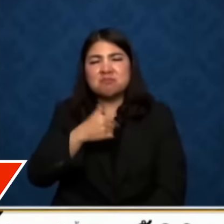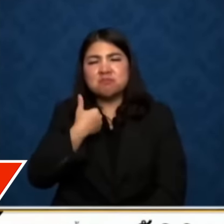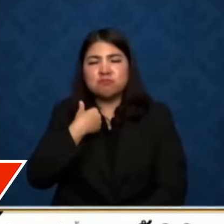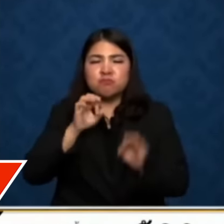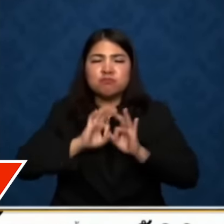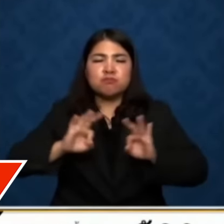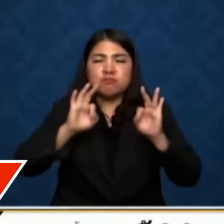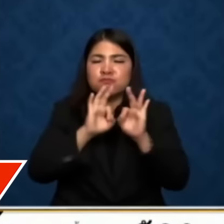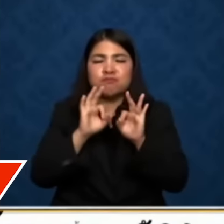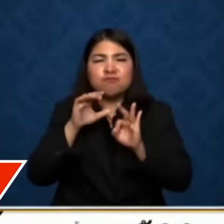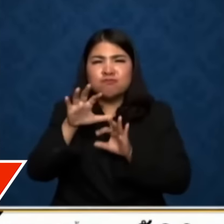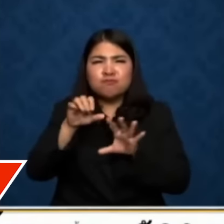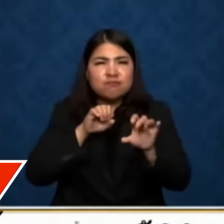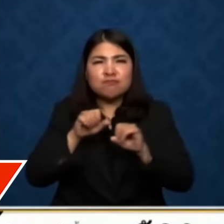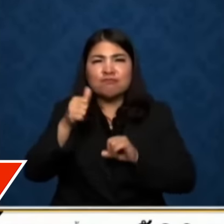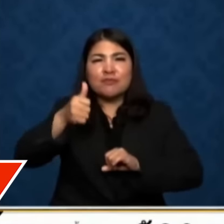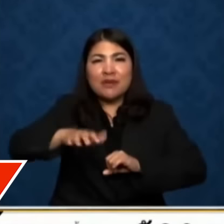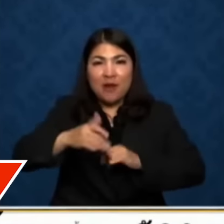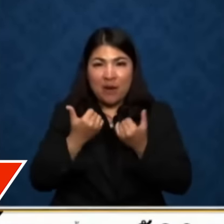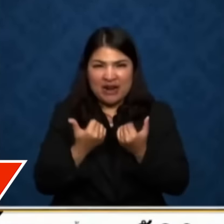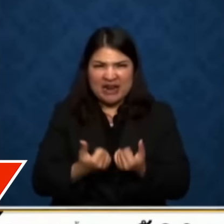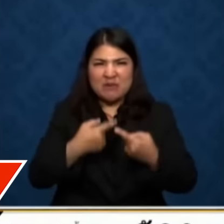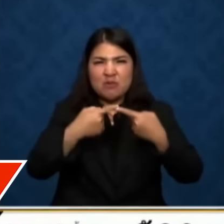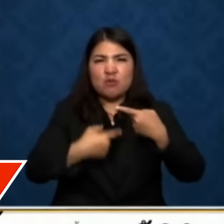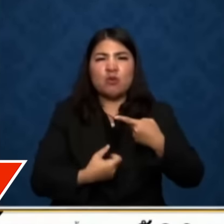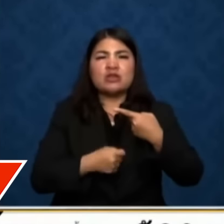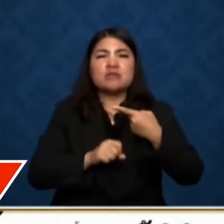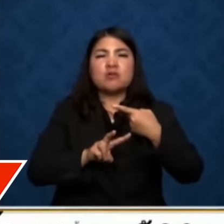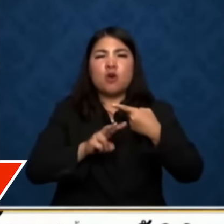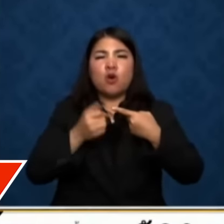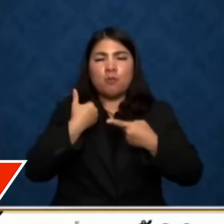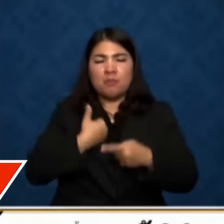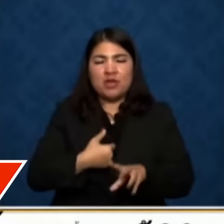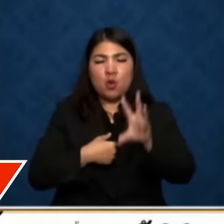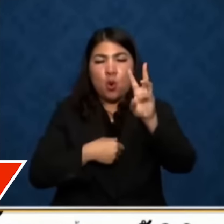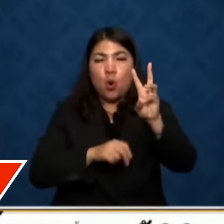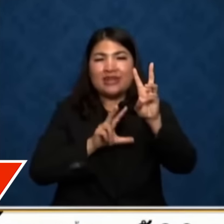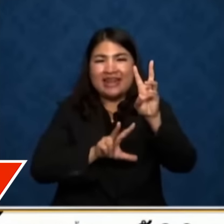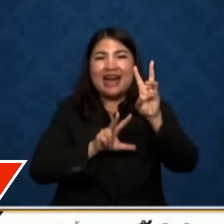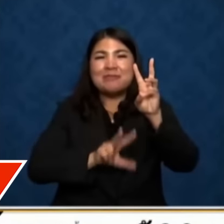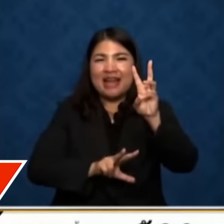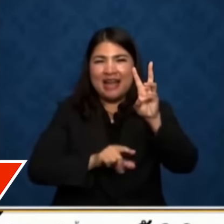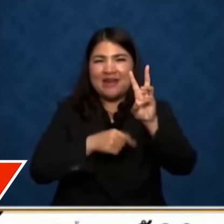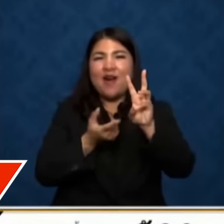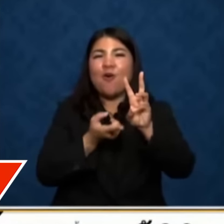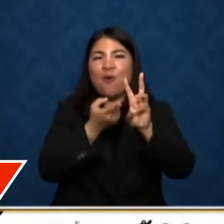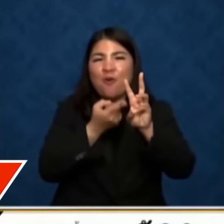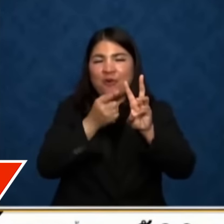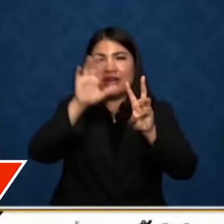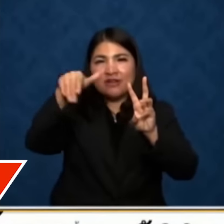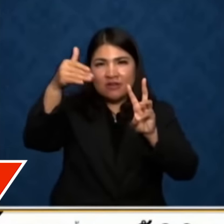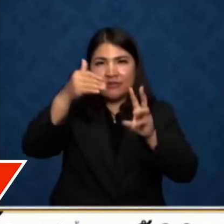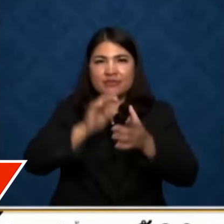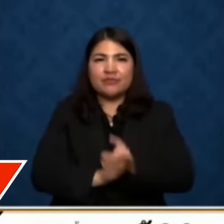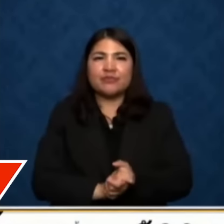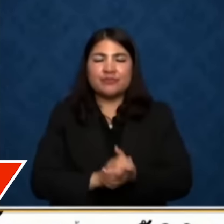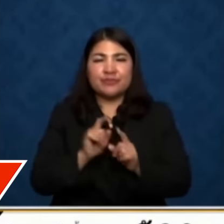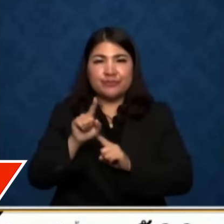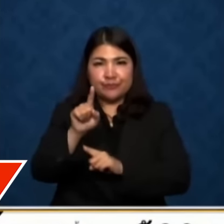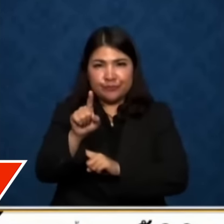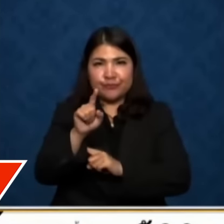ไม่ได้นะครับวันนี้ผมมีทั้งหมด12คำถามแบ่งเป็น6 3 3เดี๋ยวเอา6แรกก่อนนะครับ1นะ